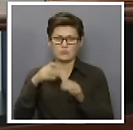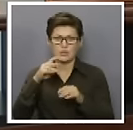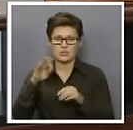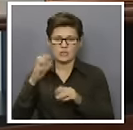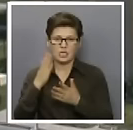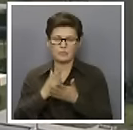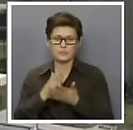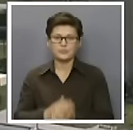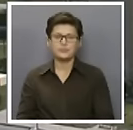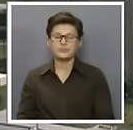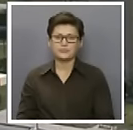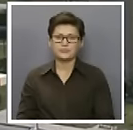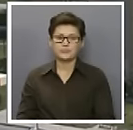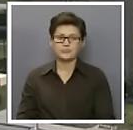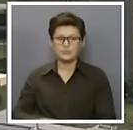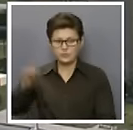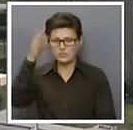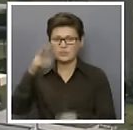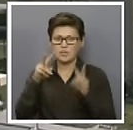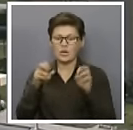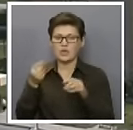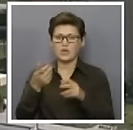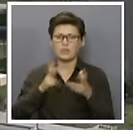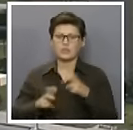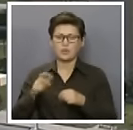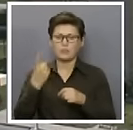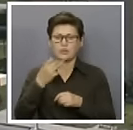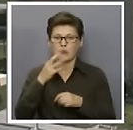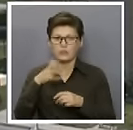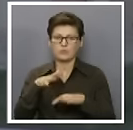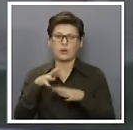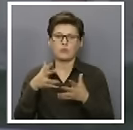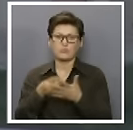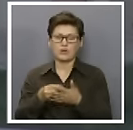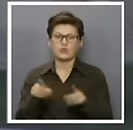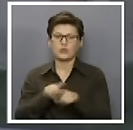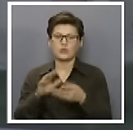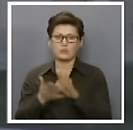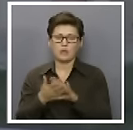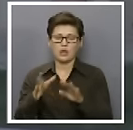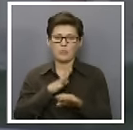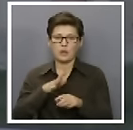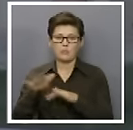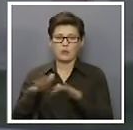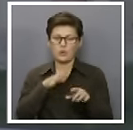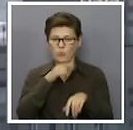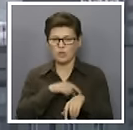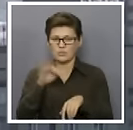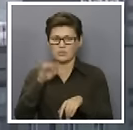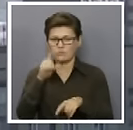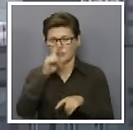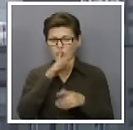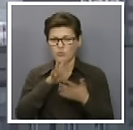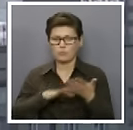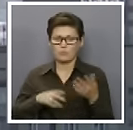құрайды. Есте болар, аталған қаржы институты 1 маусымда өтемақы алуға қосымша келісім жасау мерзімі бір айға